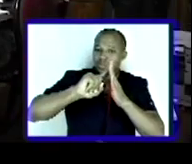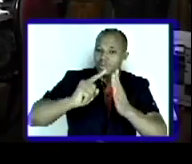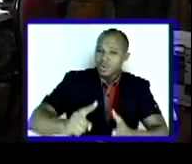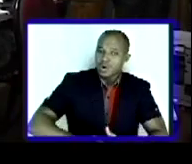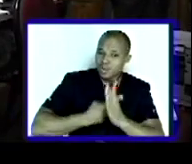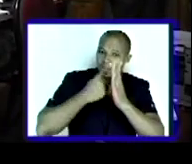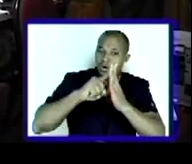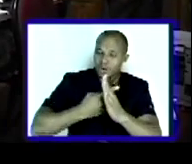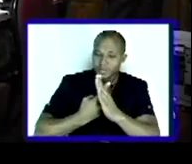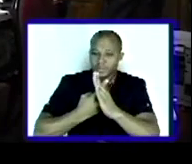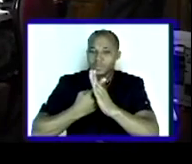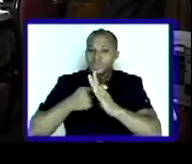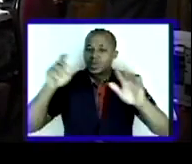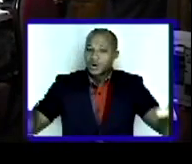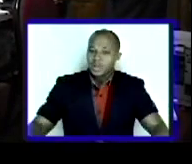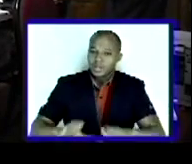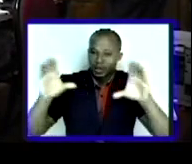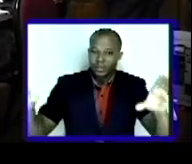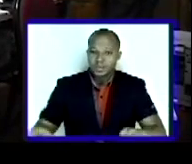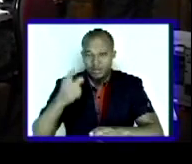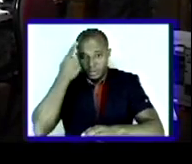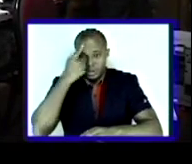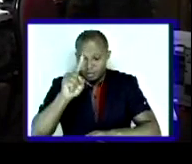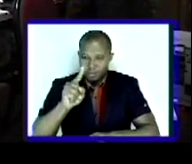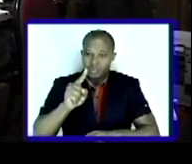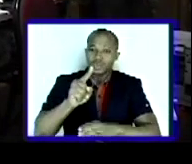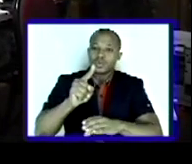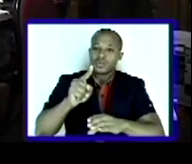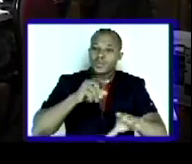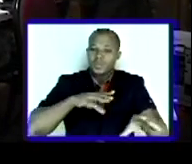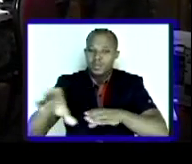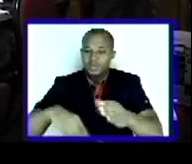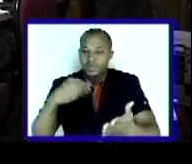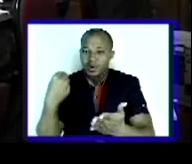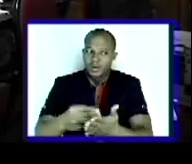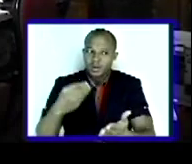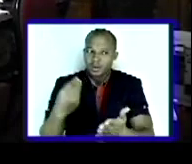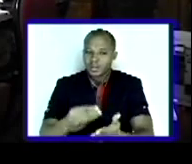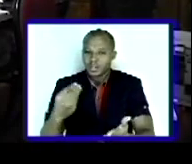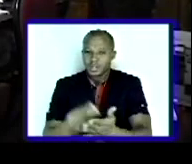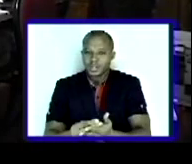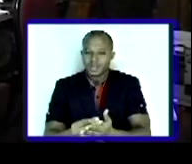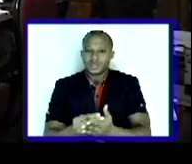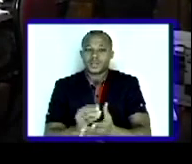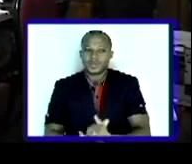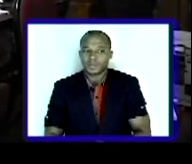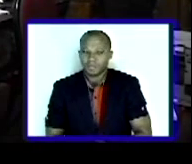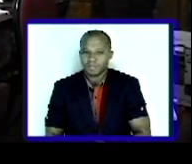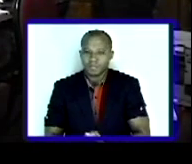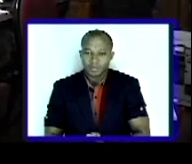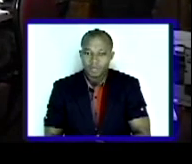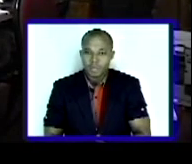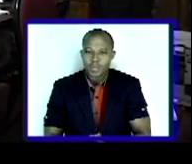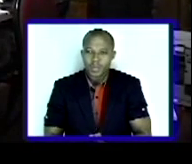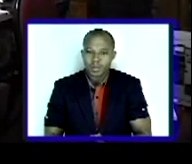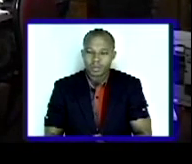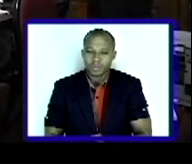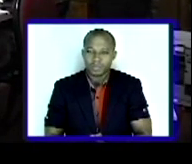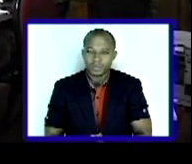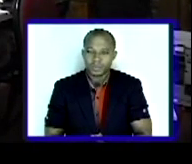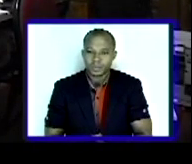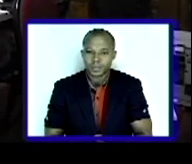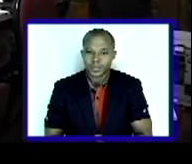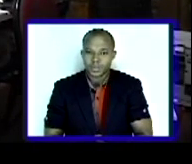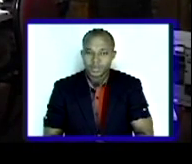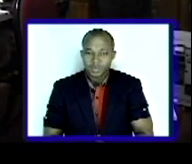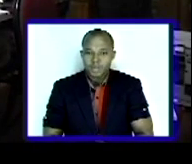activité qui permet de rentrer l'argent. Formation SILA réalisée dans le cadre du projet Autonomie des femmes haïtiennes que le département de